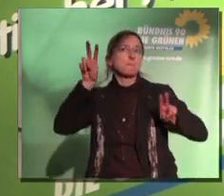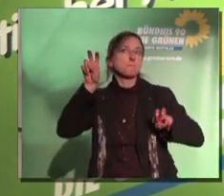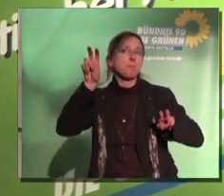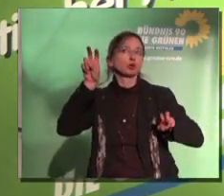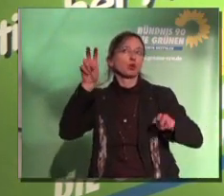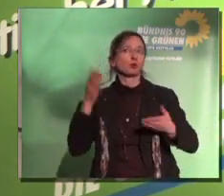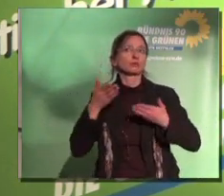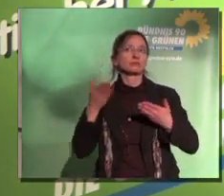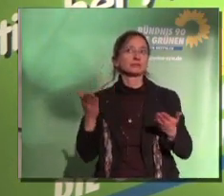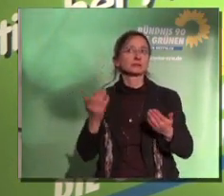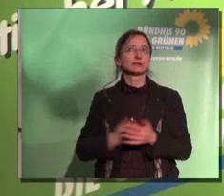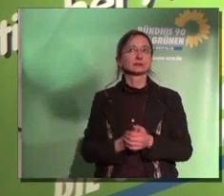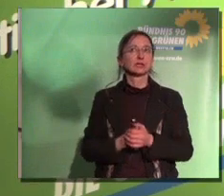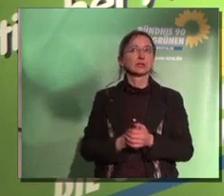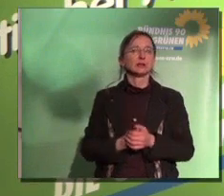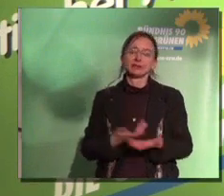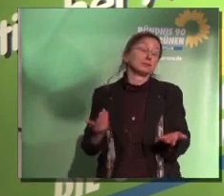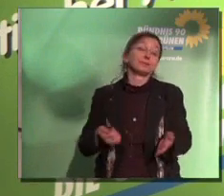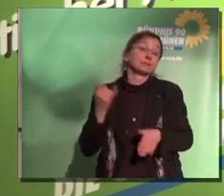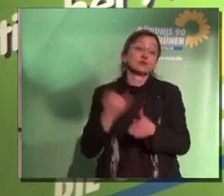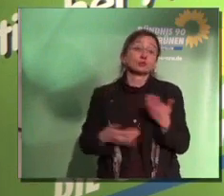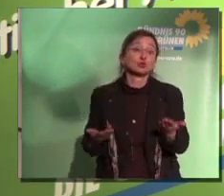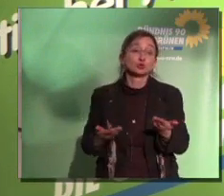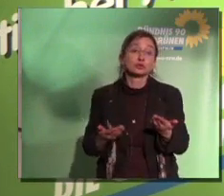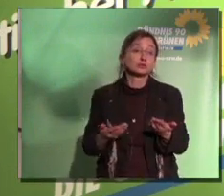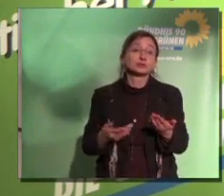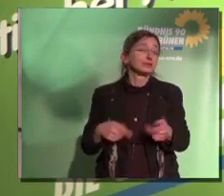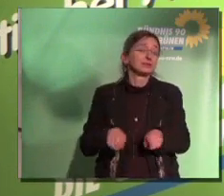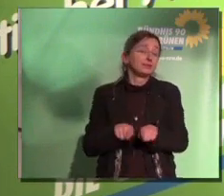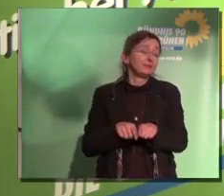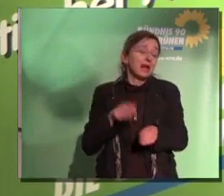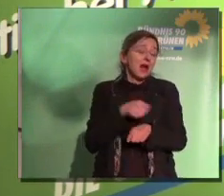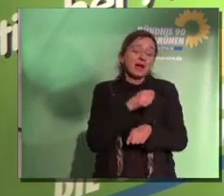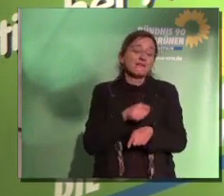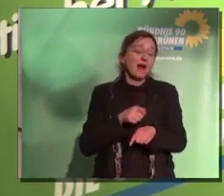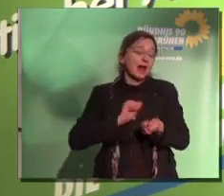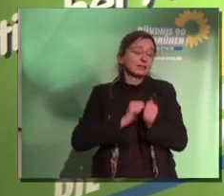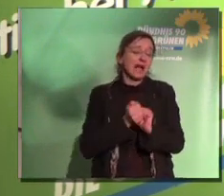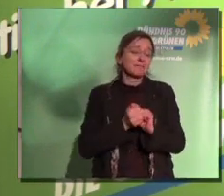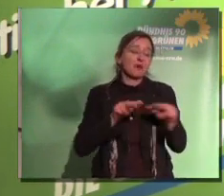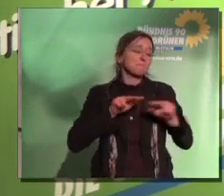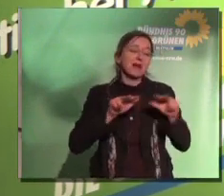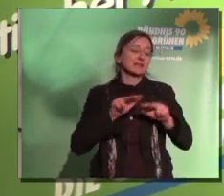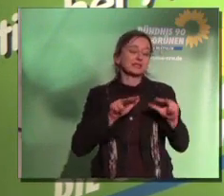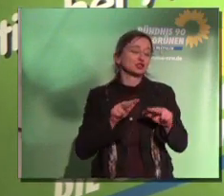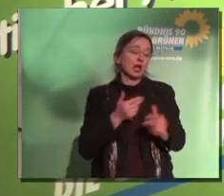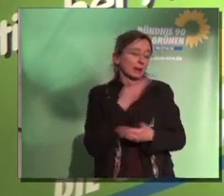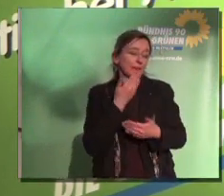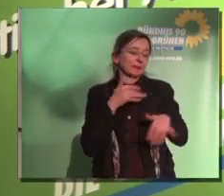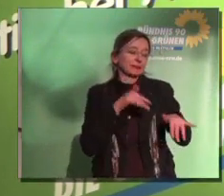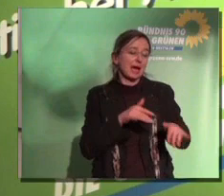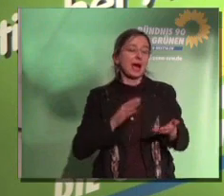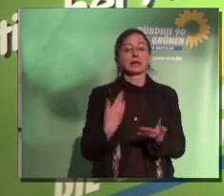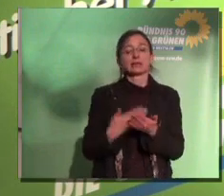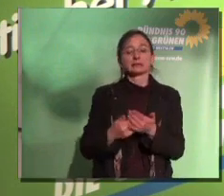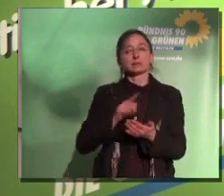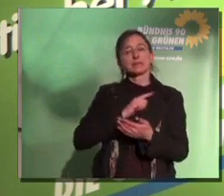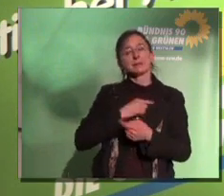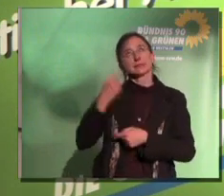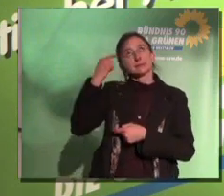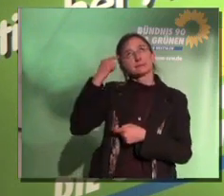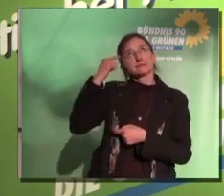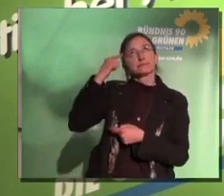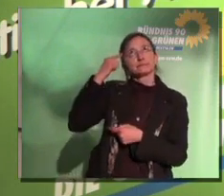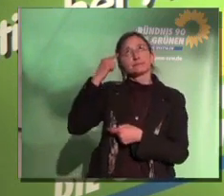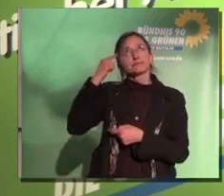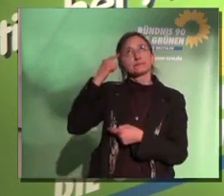doch keinen Wahlkampfmanager, man muss es irgendwie alles selber machen. Deshalb habe ich die letzten Tage, habe ich mich da hingesetzt und habe gedacht, ich mache da